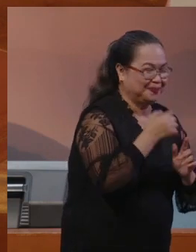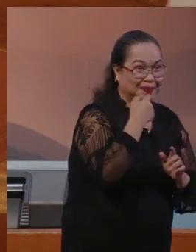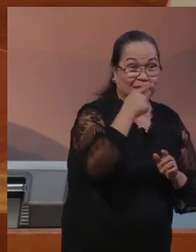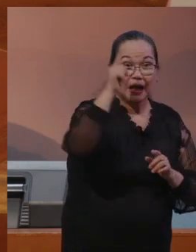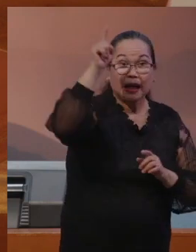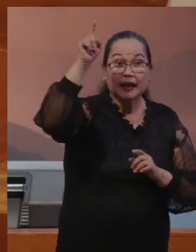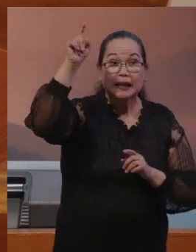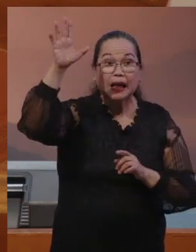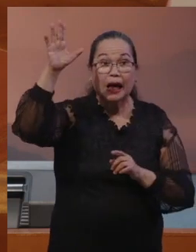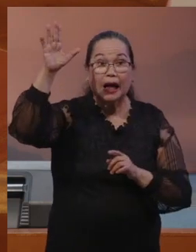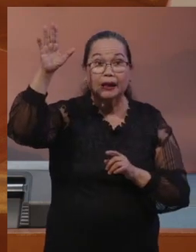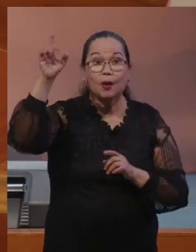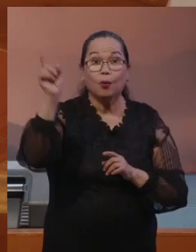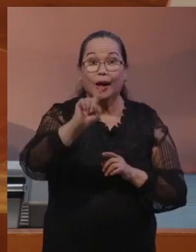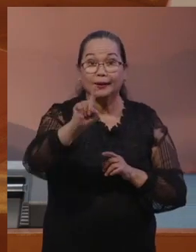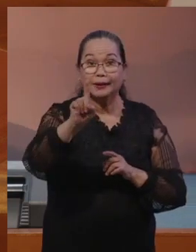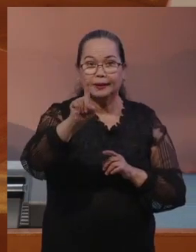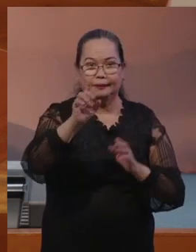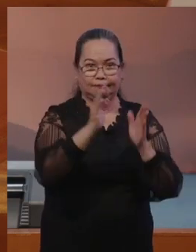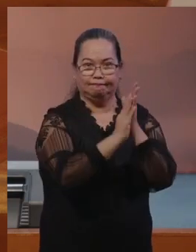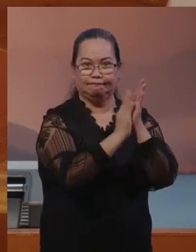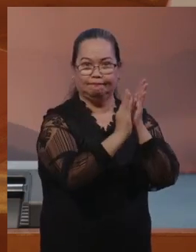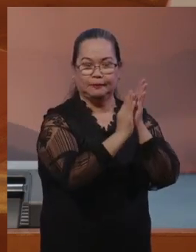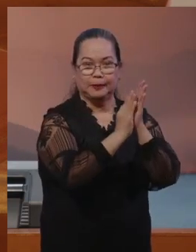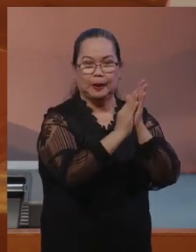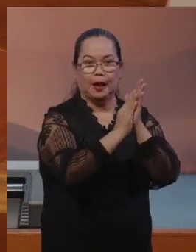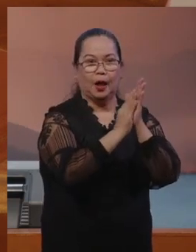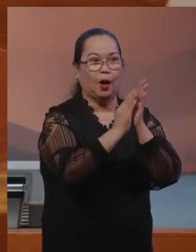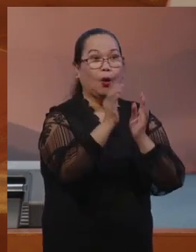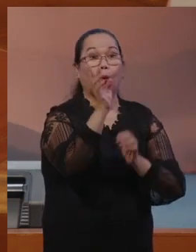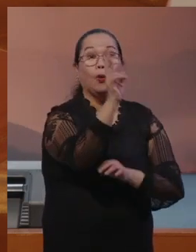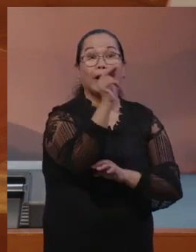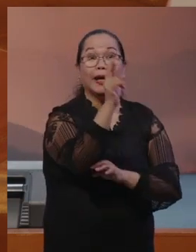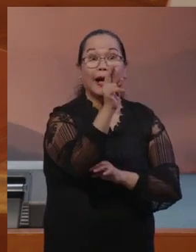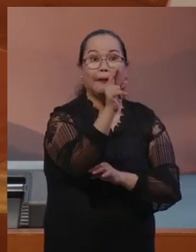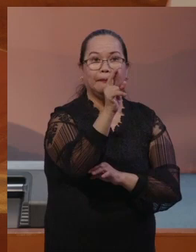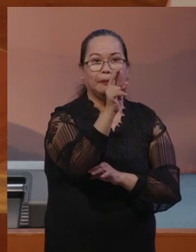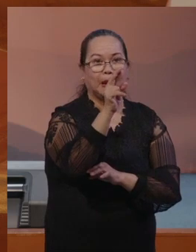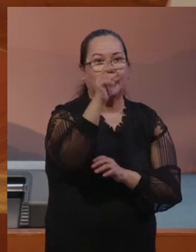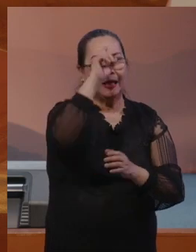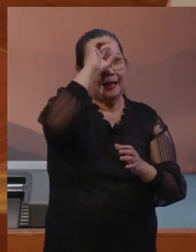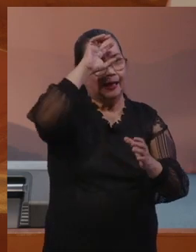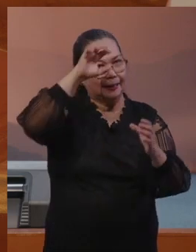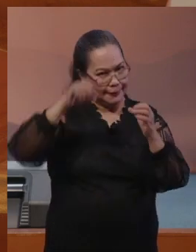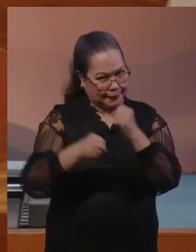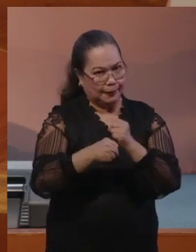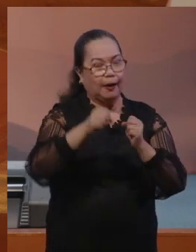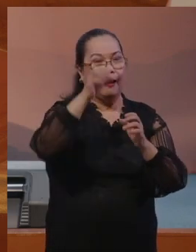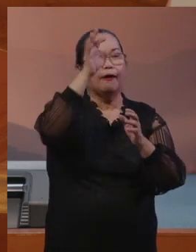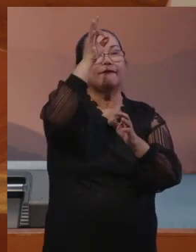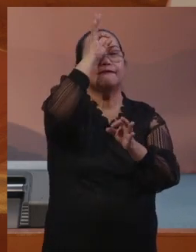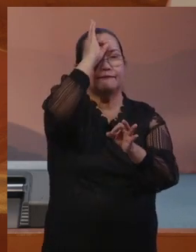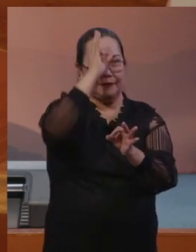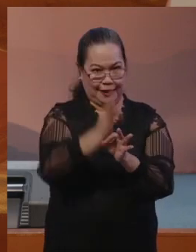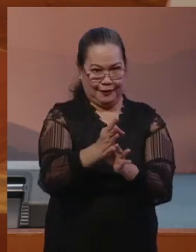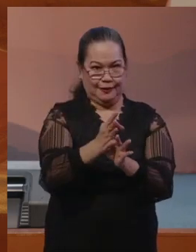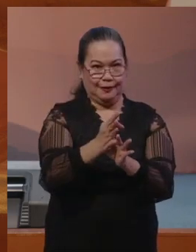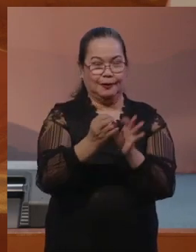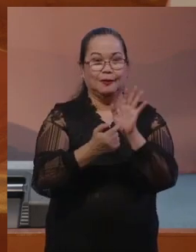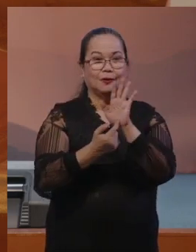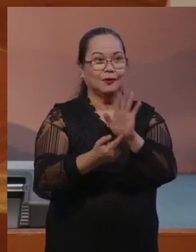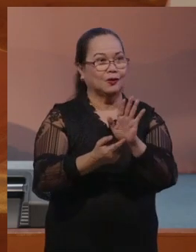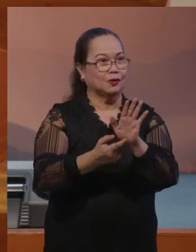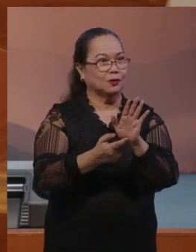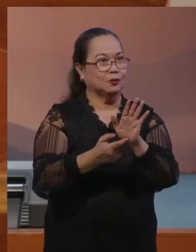Diyos ay ang kanyang pananampalataya. Iyon ang titignan natin. Susunod, ang kapahayagan ng pananampalataya